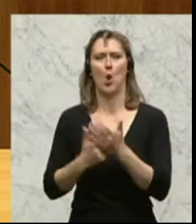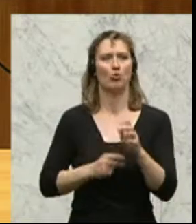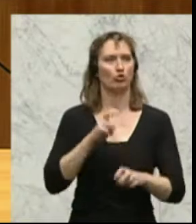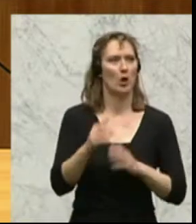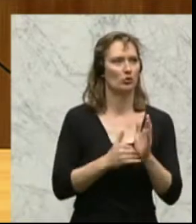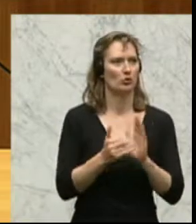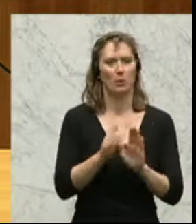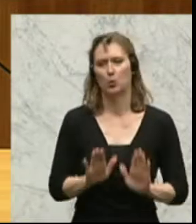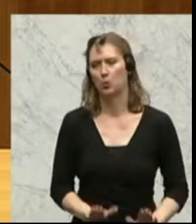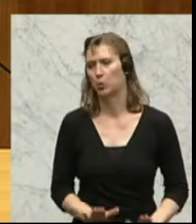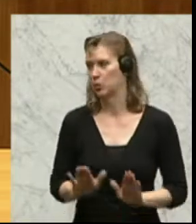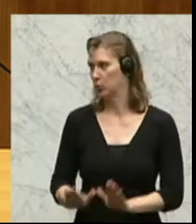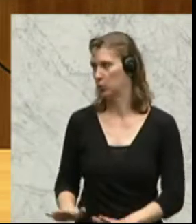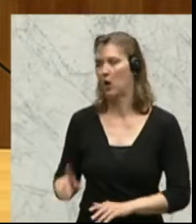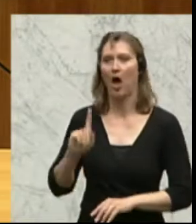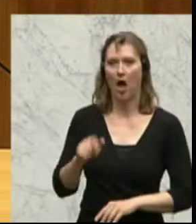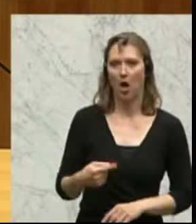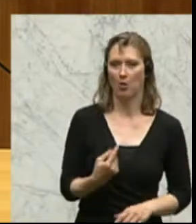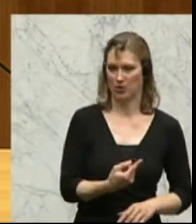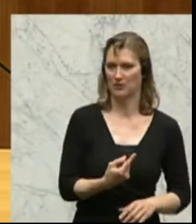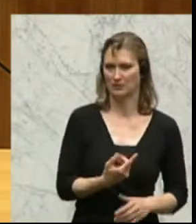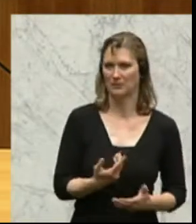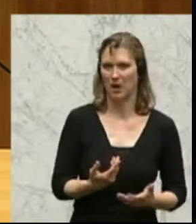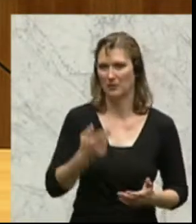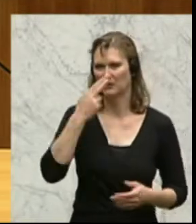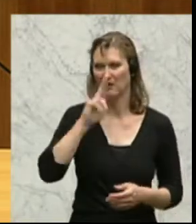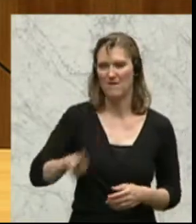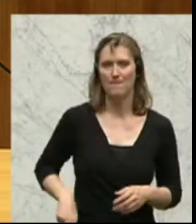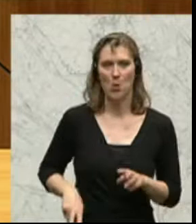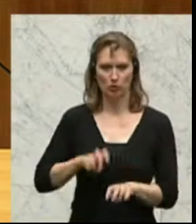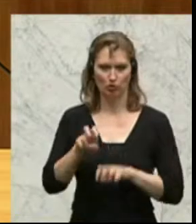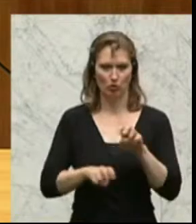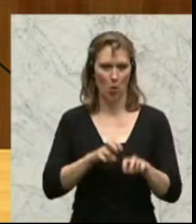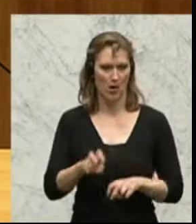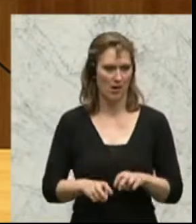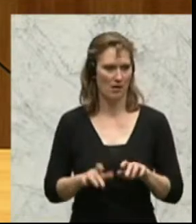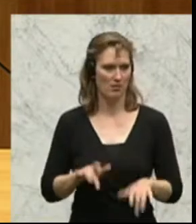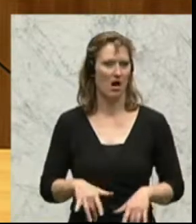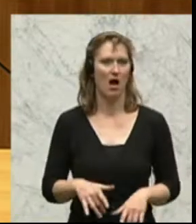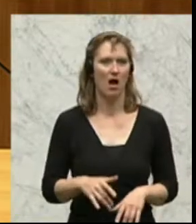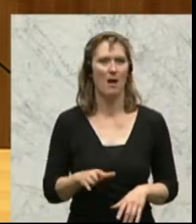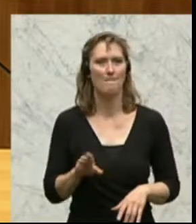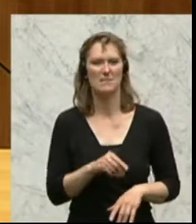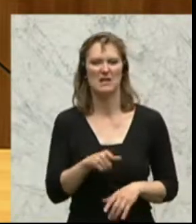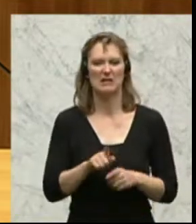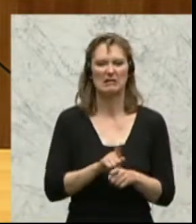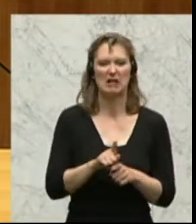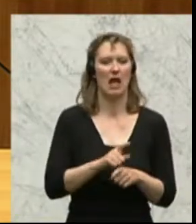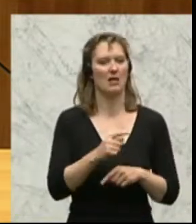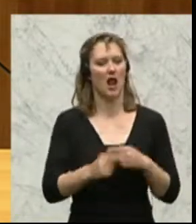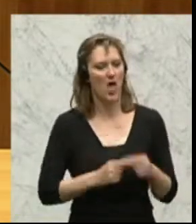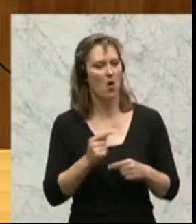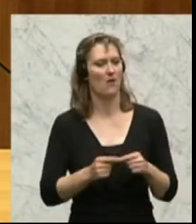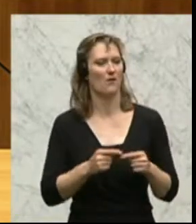Und genauso würde es sein bei der Vermögenssteuer, wo man einfach mit der Zeit die Masse erreichen